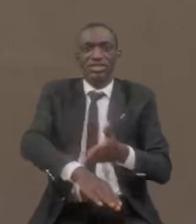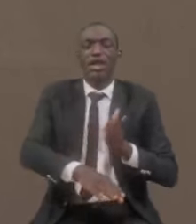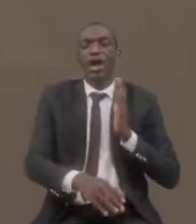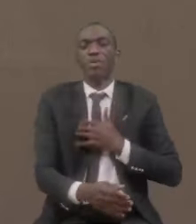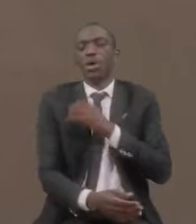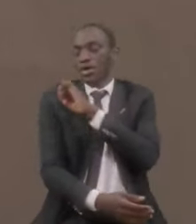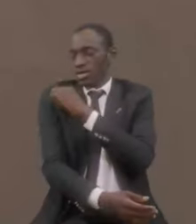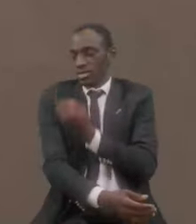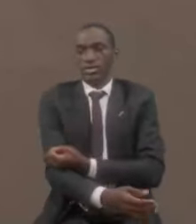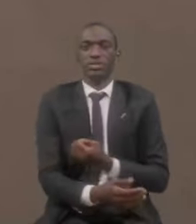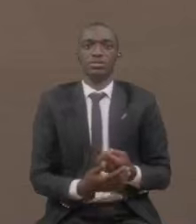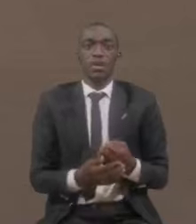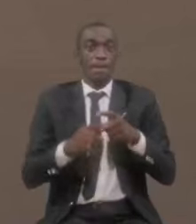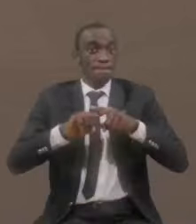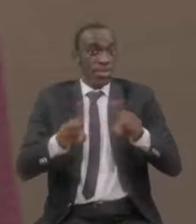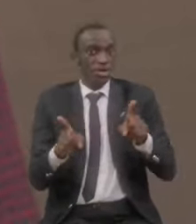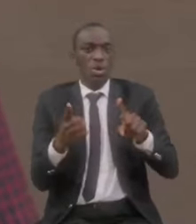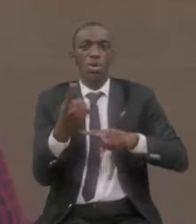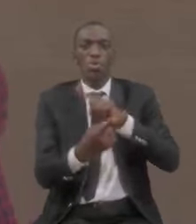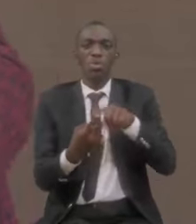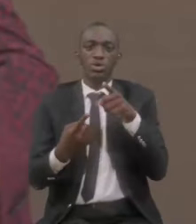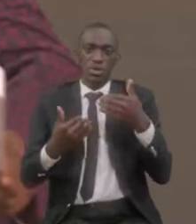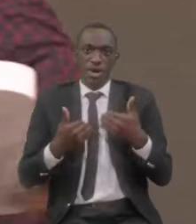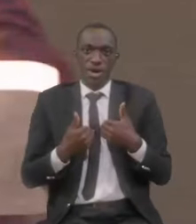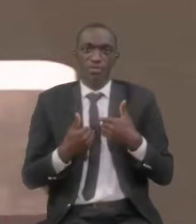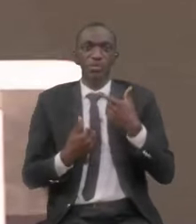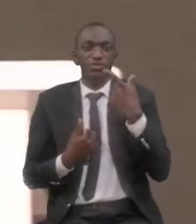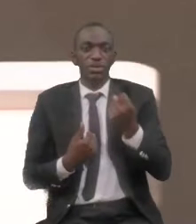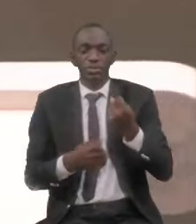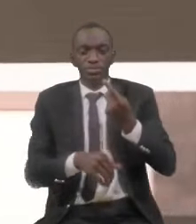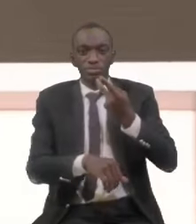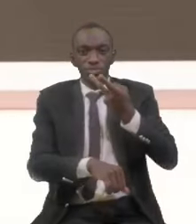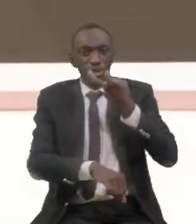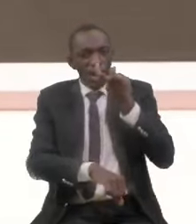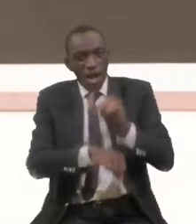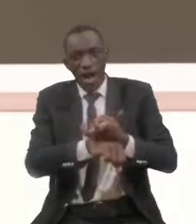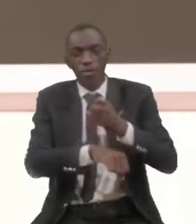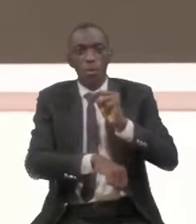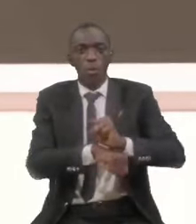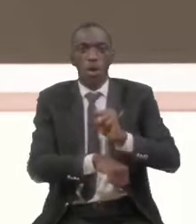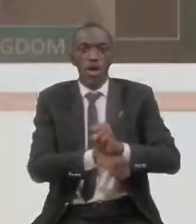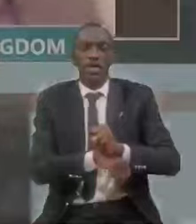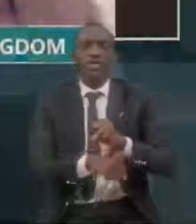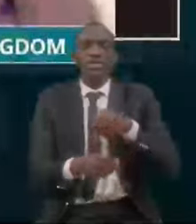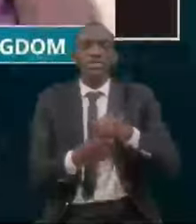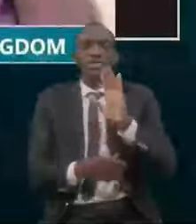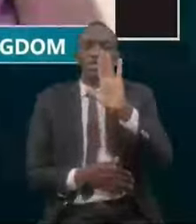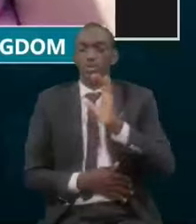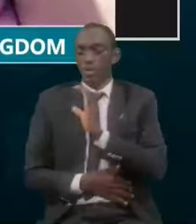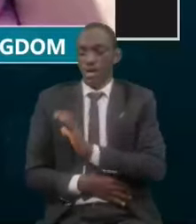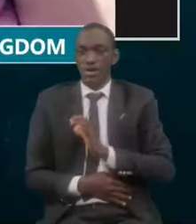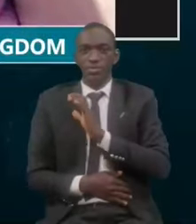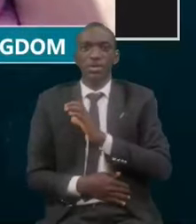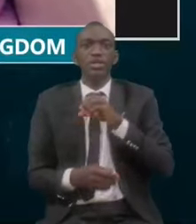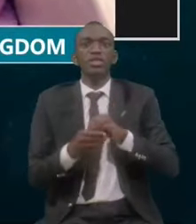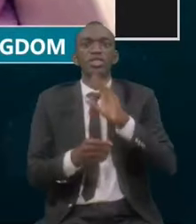Mais quand tu as le Dieu labeur dans ton cœur, dans ton style